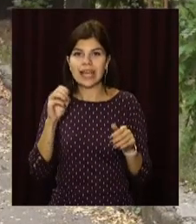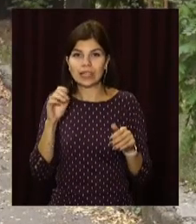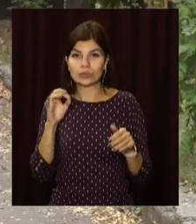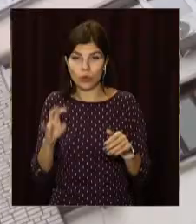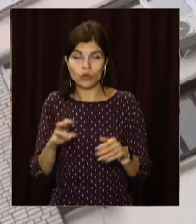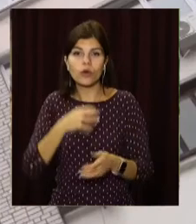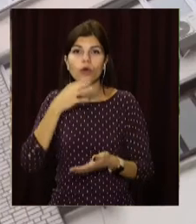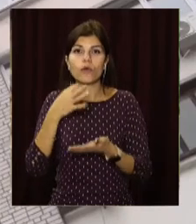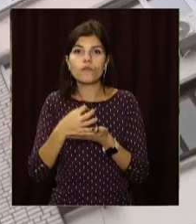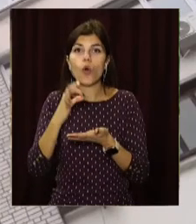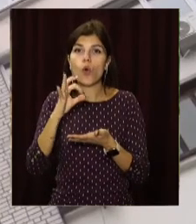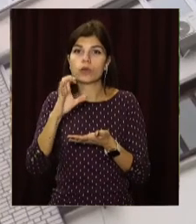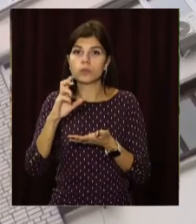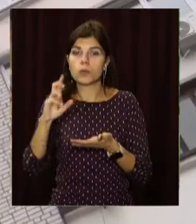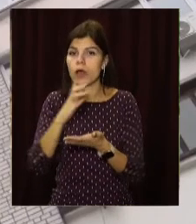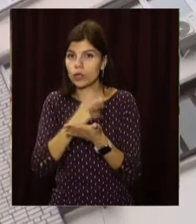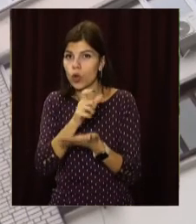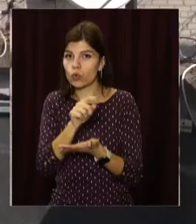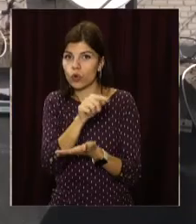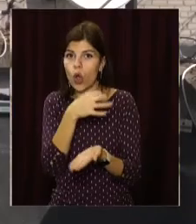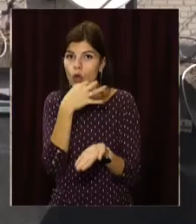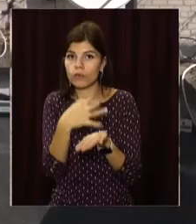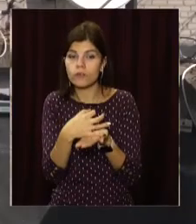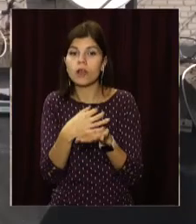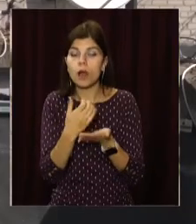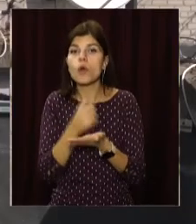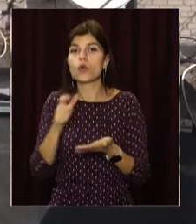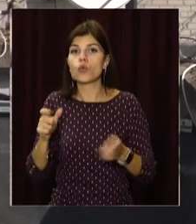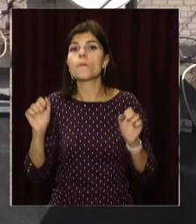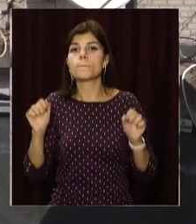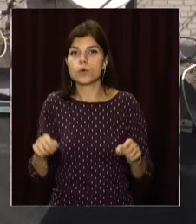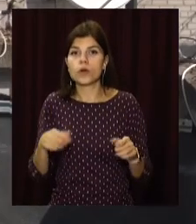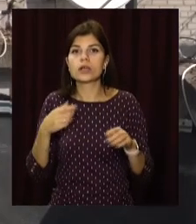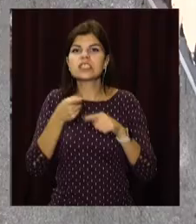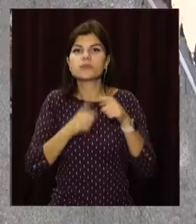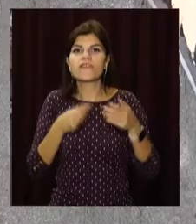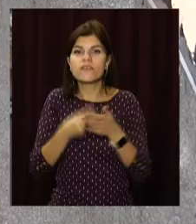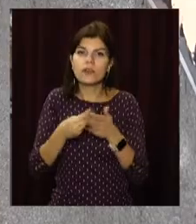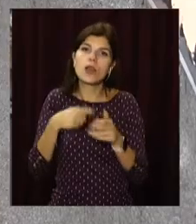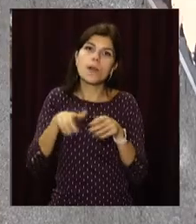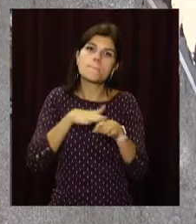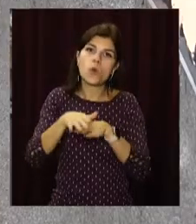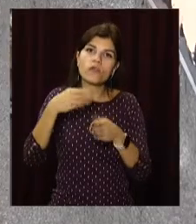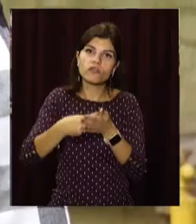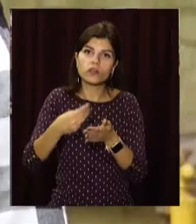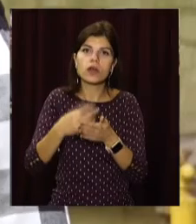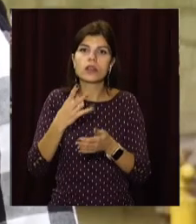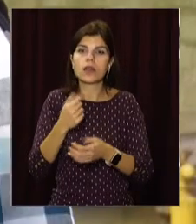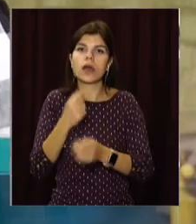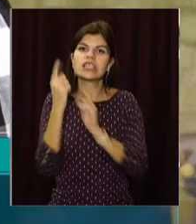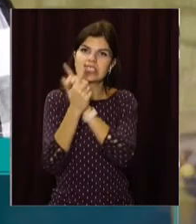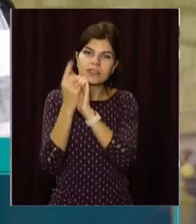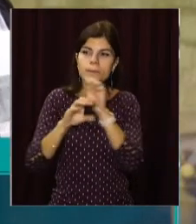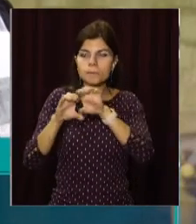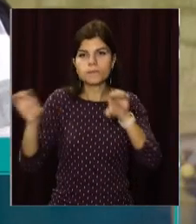того, співвласники можуть отримати співфінансування чи повне фінансування на модернізацію теплової мережі. Голова